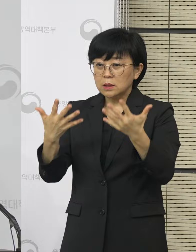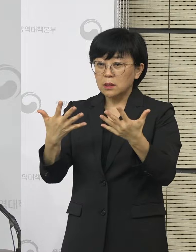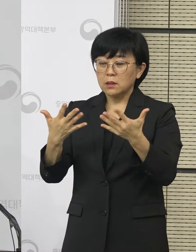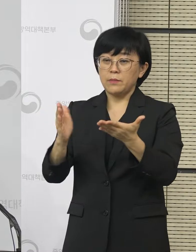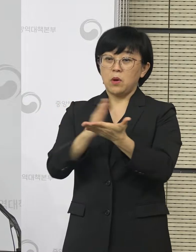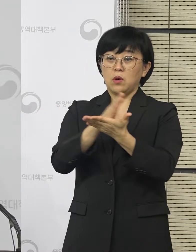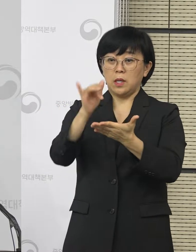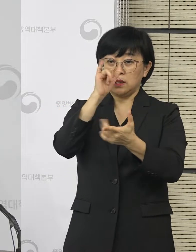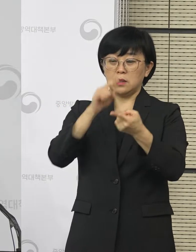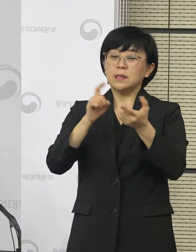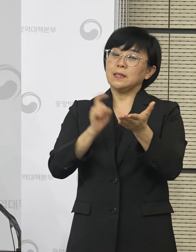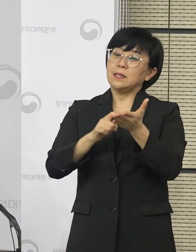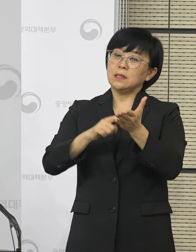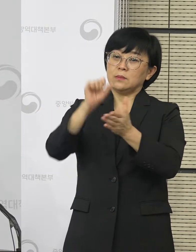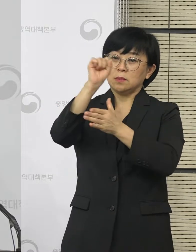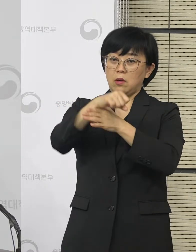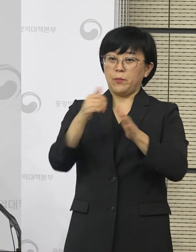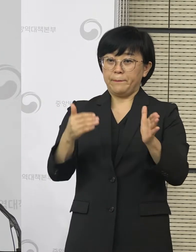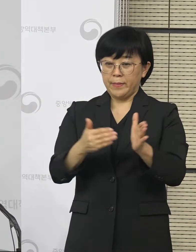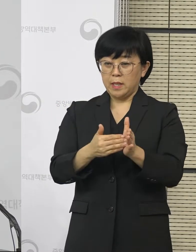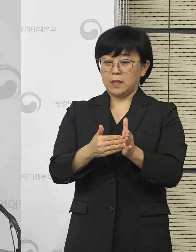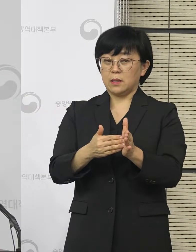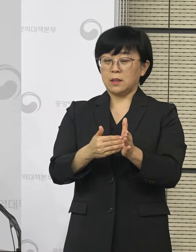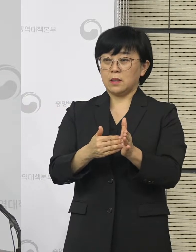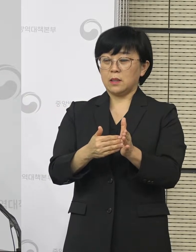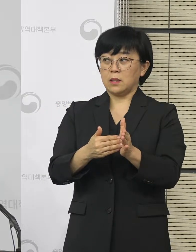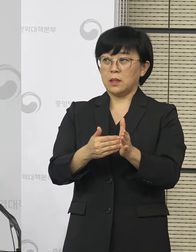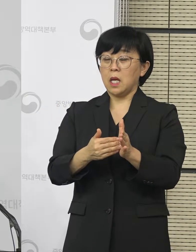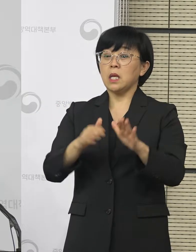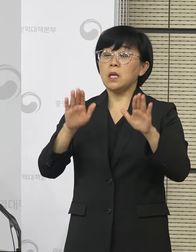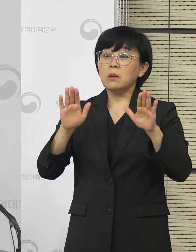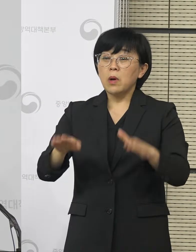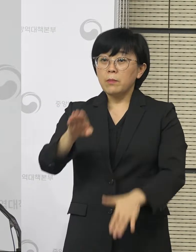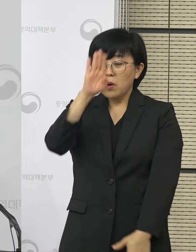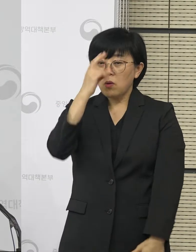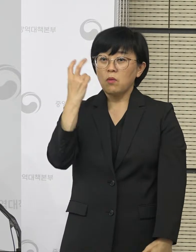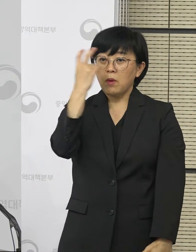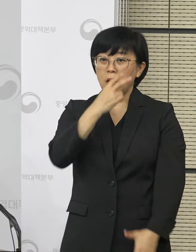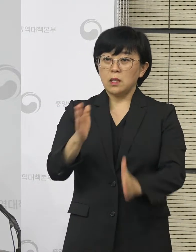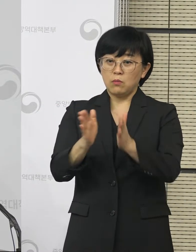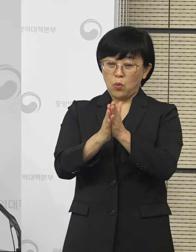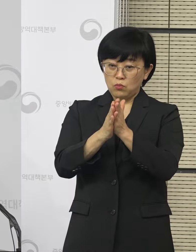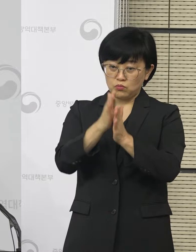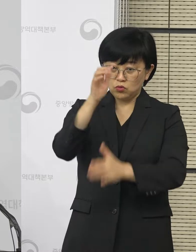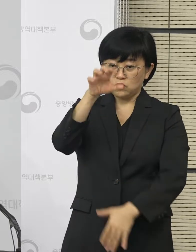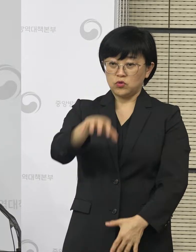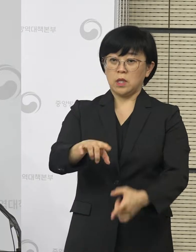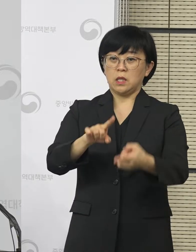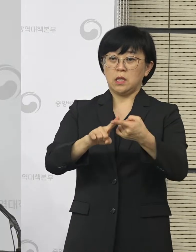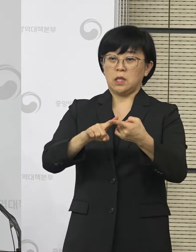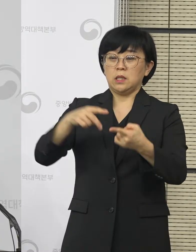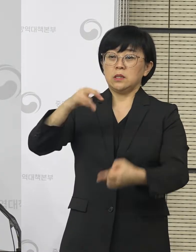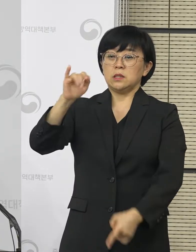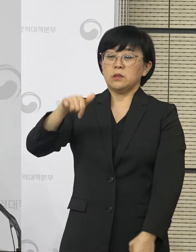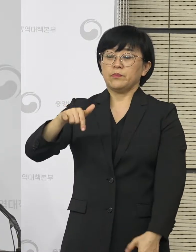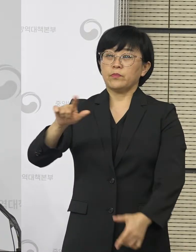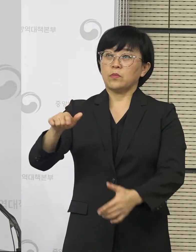진단 정확성을 평가하여 긴급 사용을 승인하였습니다. 이번 질병관리본부